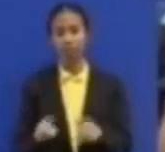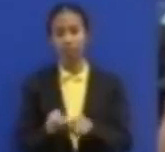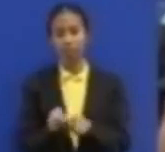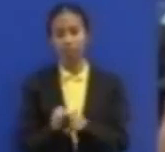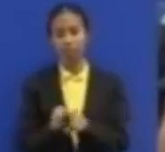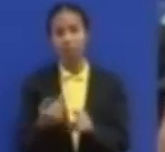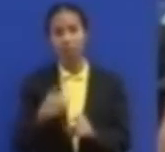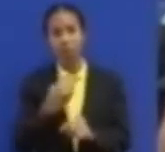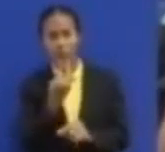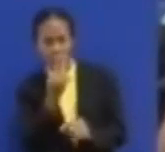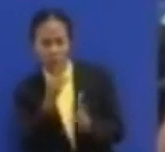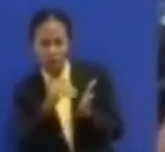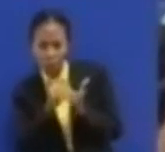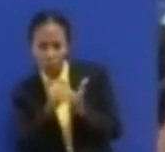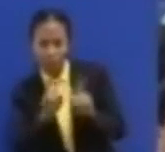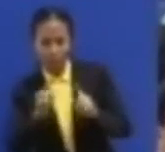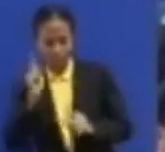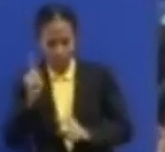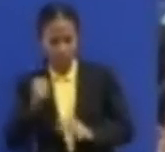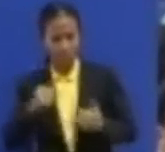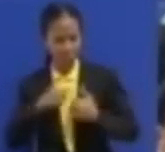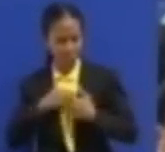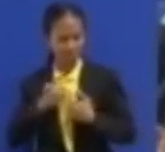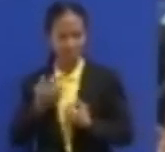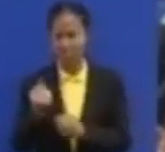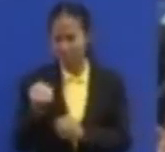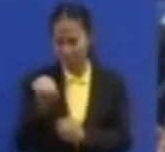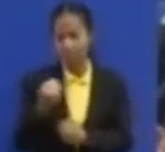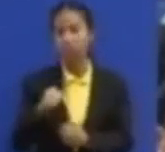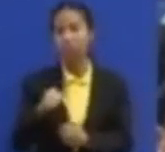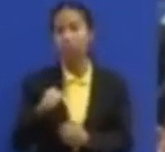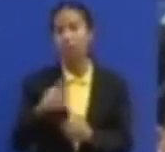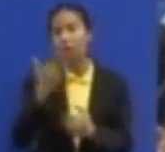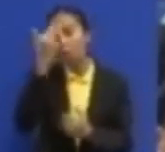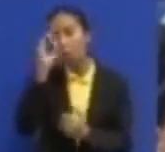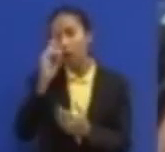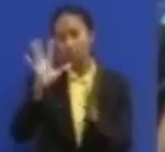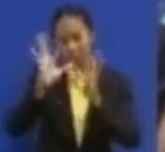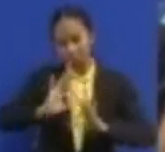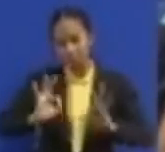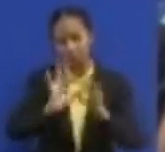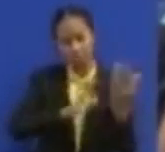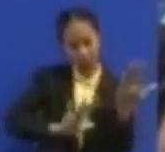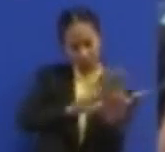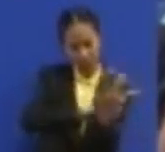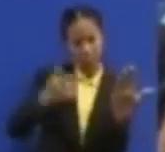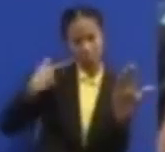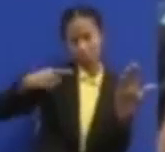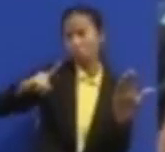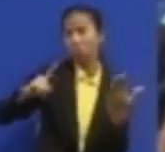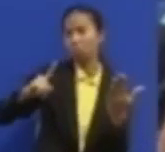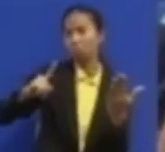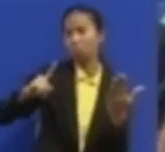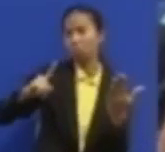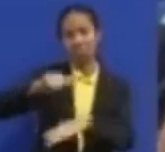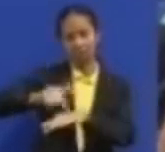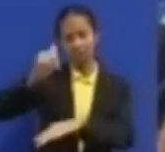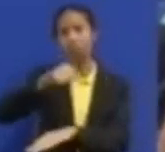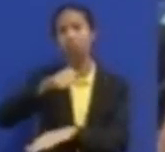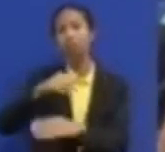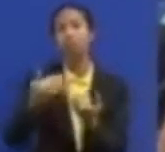ในยึดหลักการยึดความสำคัญของประเทศชาติเป็นหลักแล้วอีกไม่นานครับคุณพ่อที่เคารพ